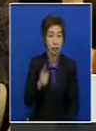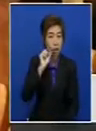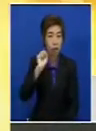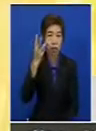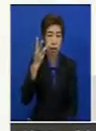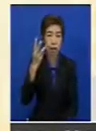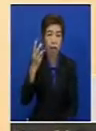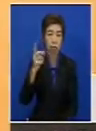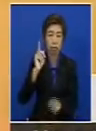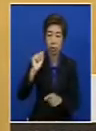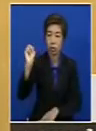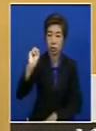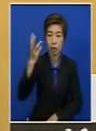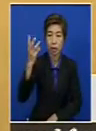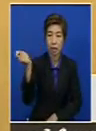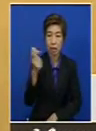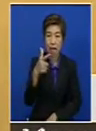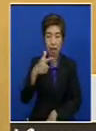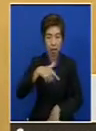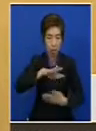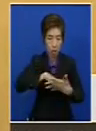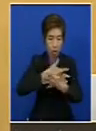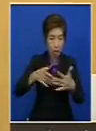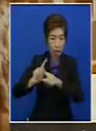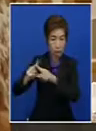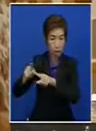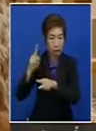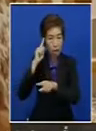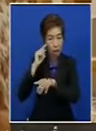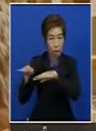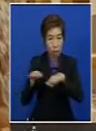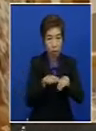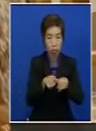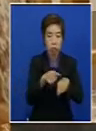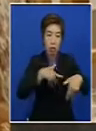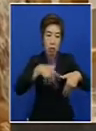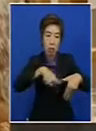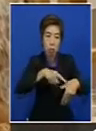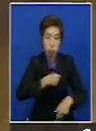การต่างๆรองรับนอกจากจะไม่ให้ประชากรของประเทศตกอยู่ในความเสี่ย